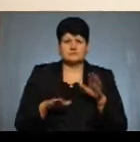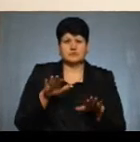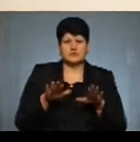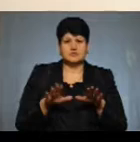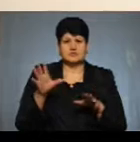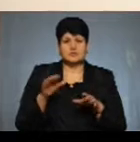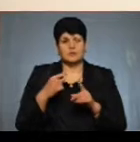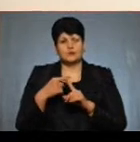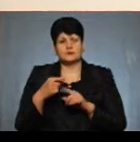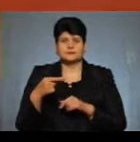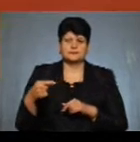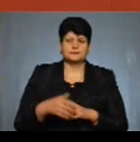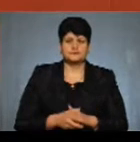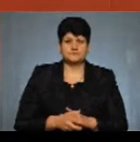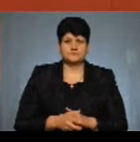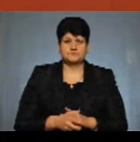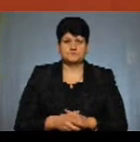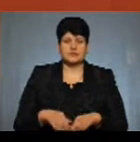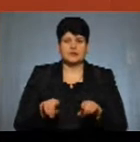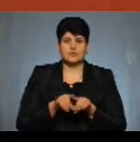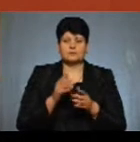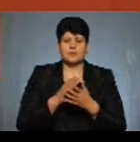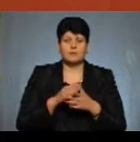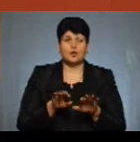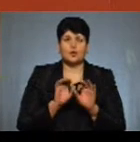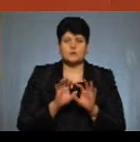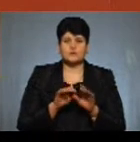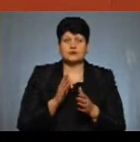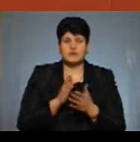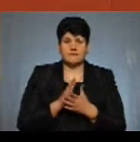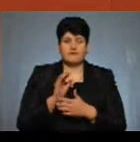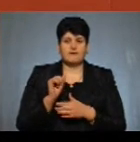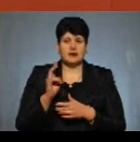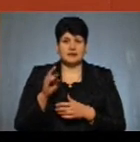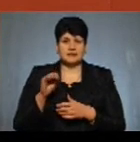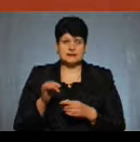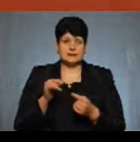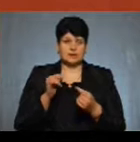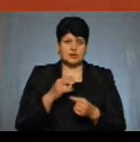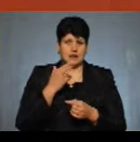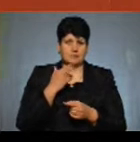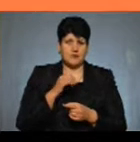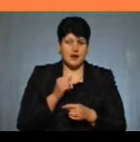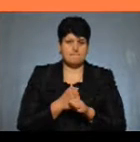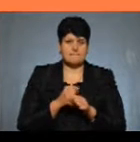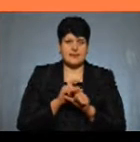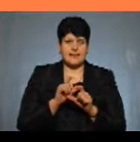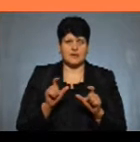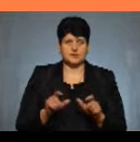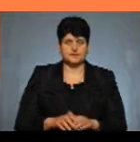зважити всі сторони за і проти. Також ми маємо коментар щодо наявності вакцин проти грипу в аптеках.